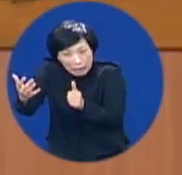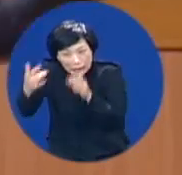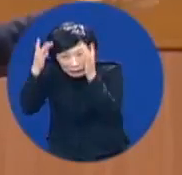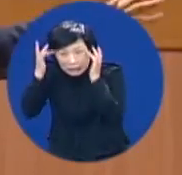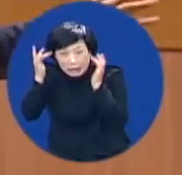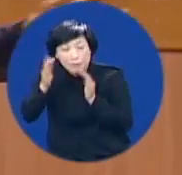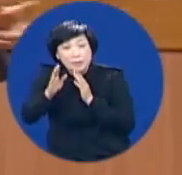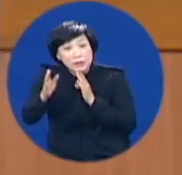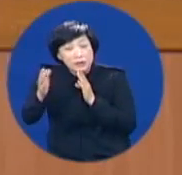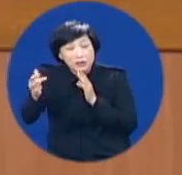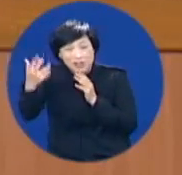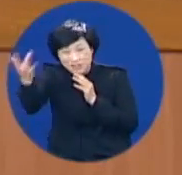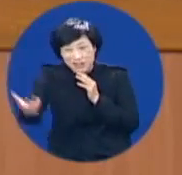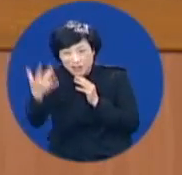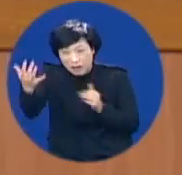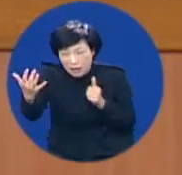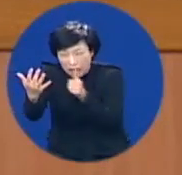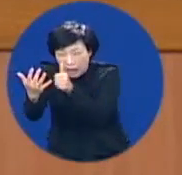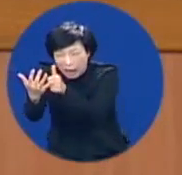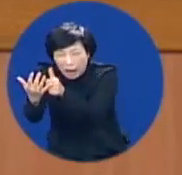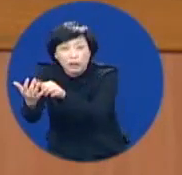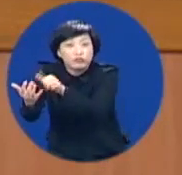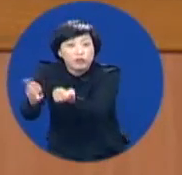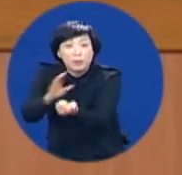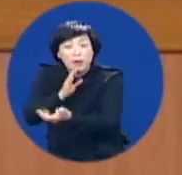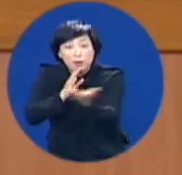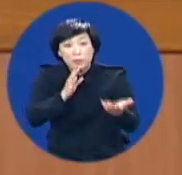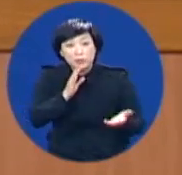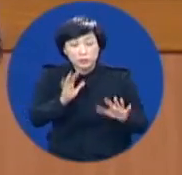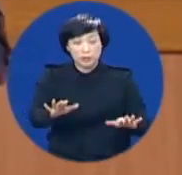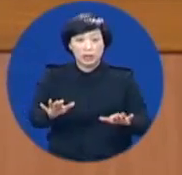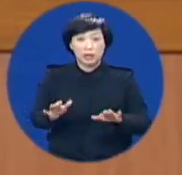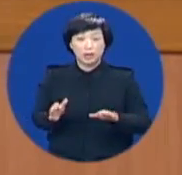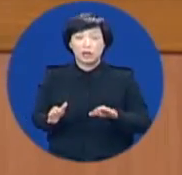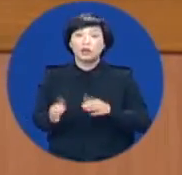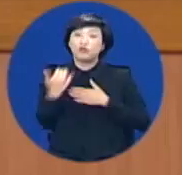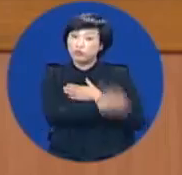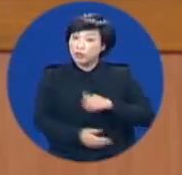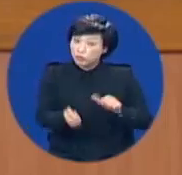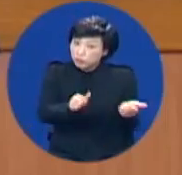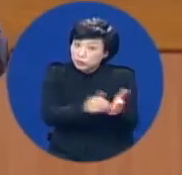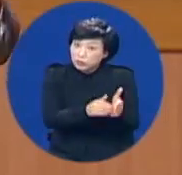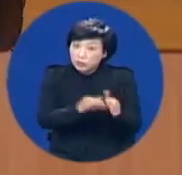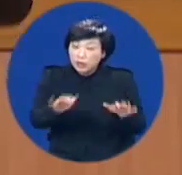죽으면 끝이 나요. 근데 내 영혼 아담이라는 꿈에 있는 나라는 존재는